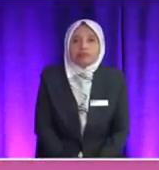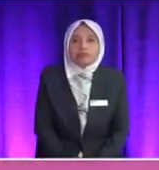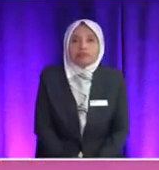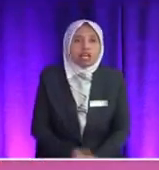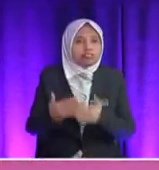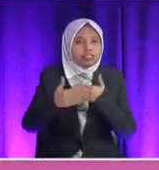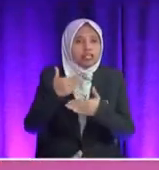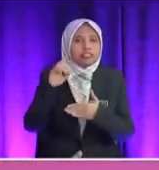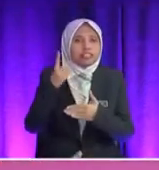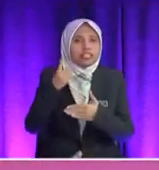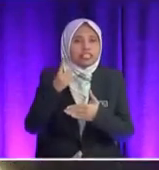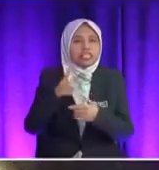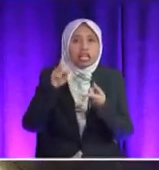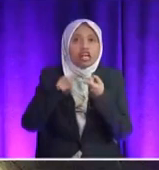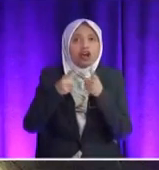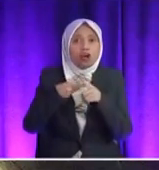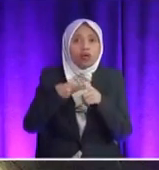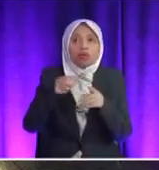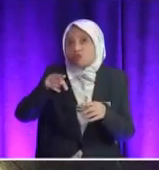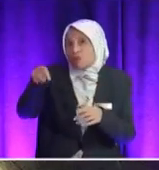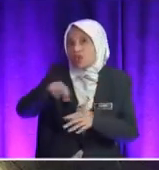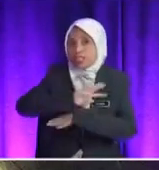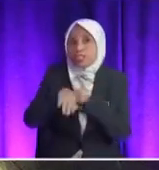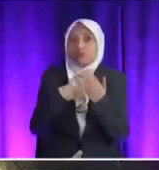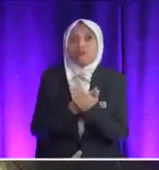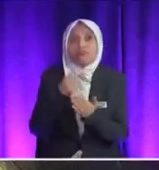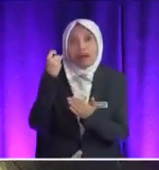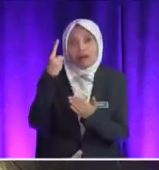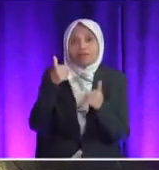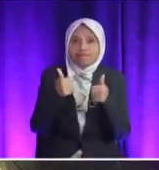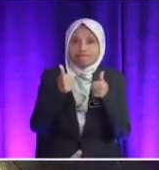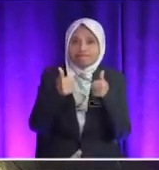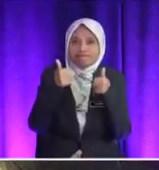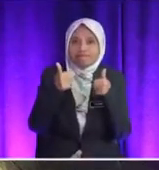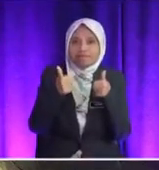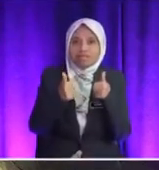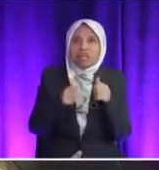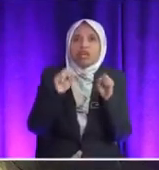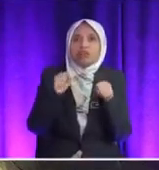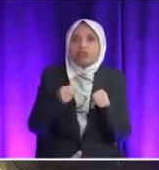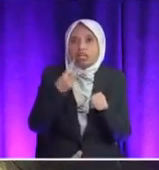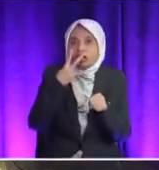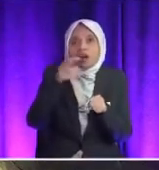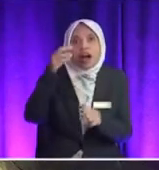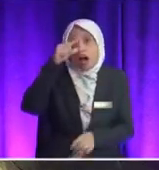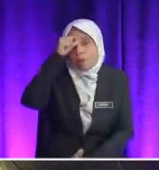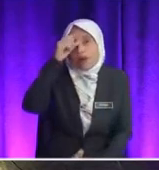designer contoh pantauan faham tinju visi-visi